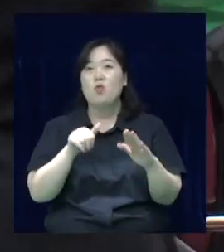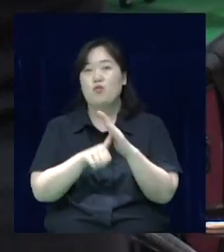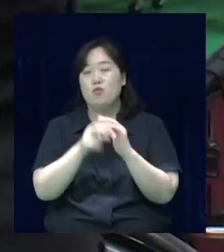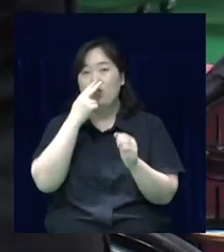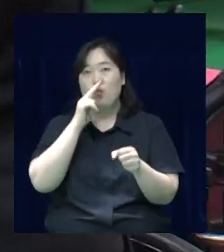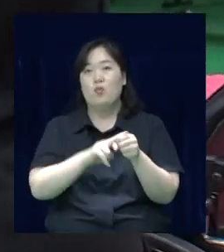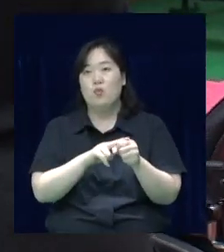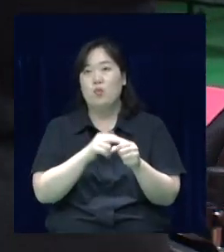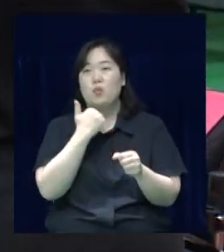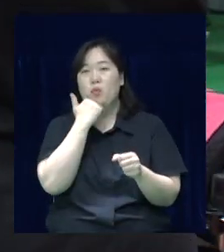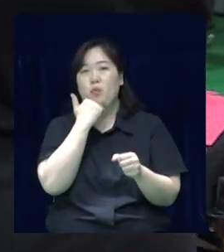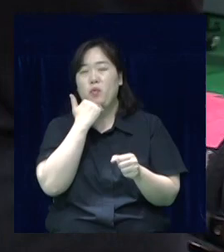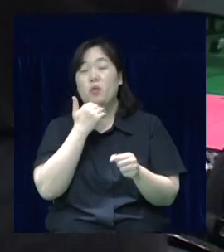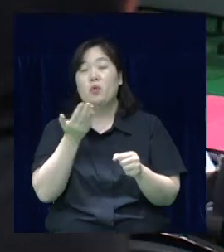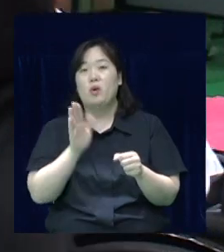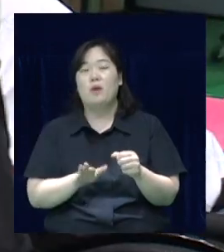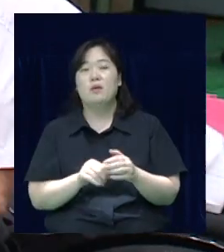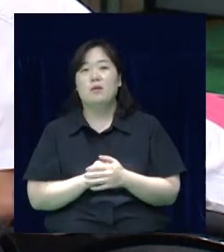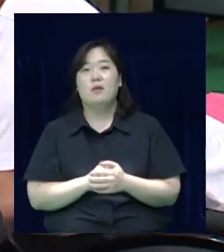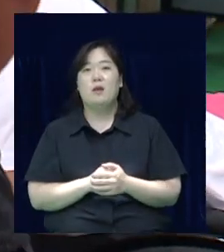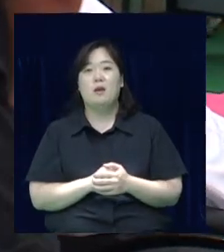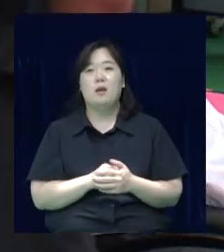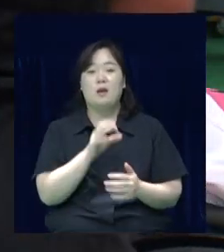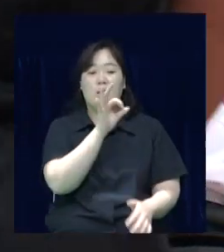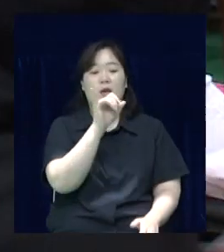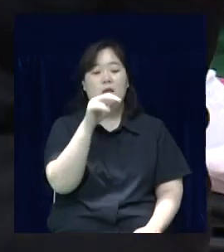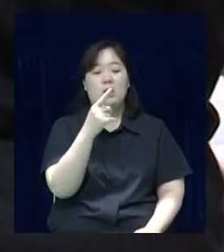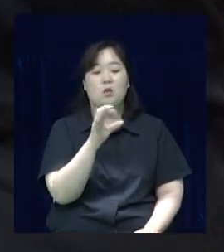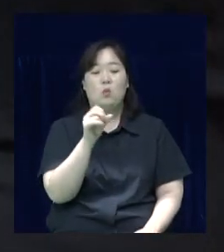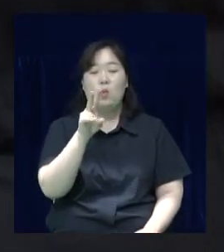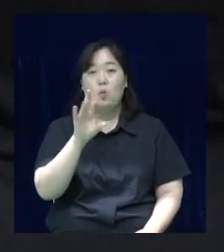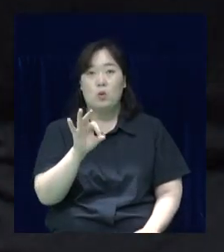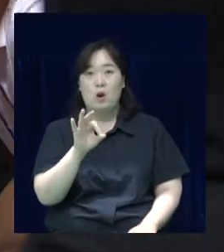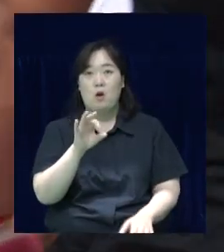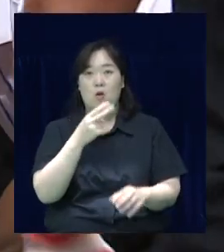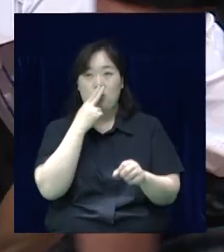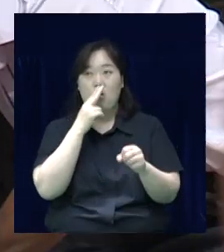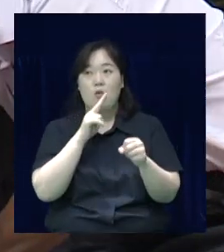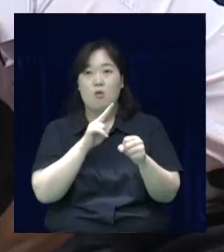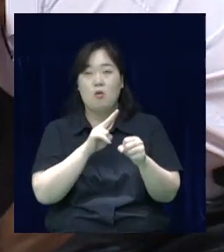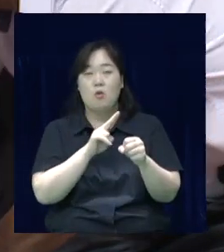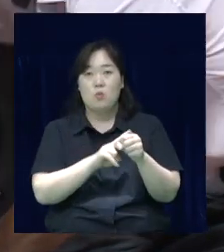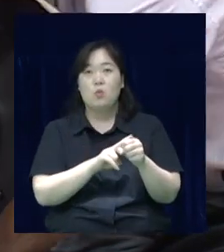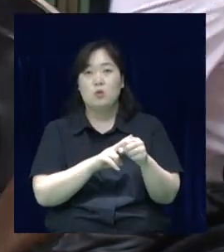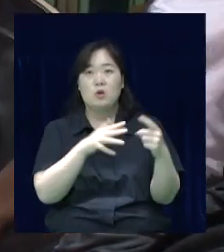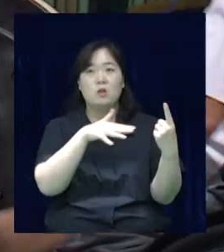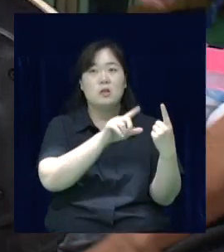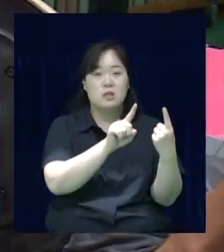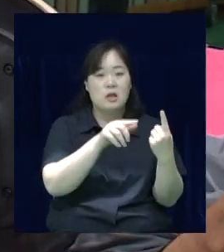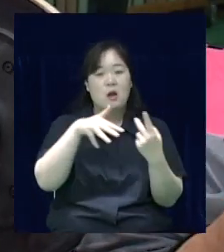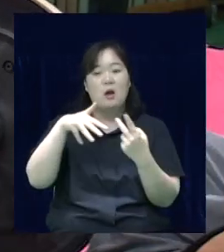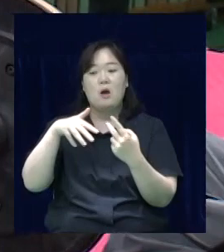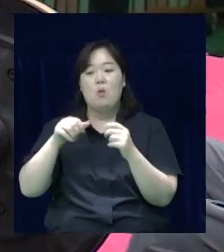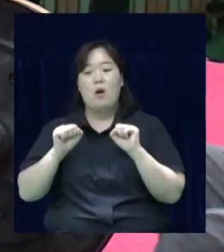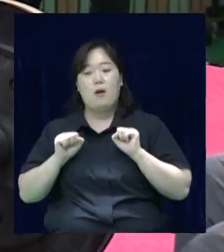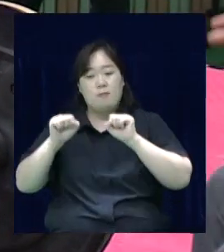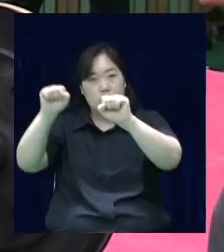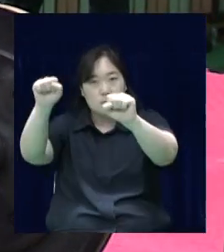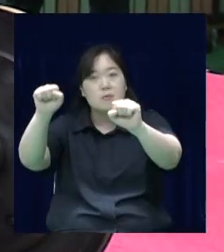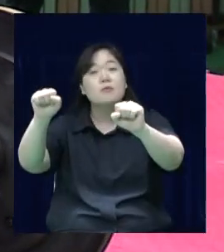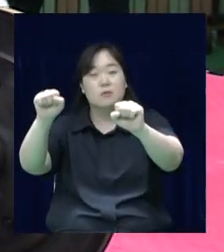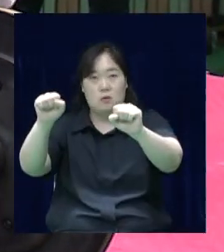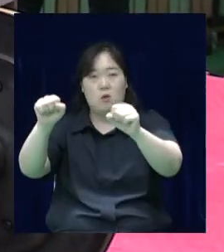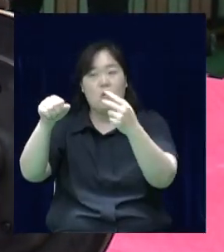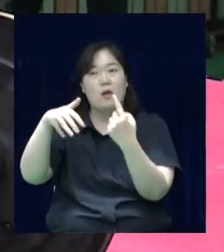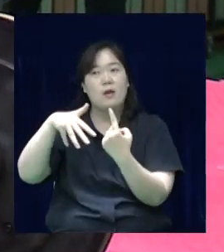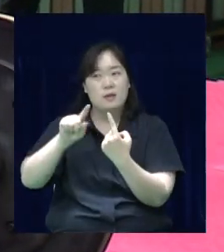이동명 선수는 파워리프팅과 지금 웨이트리프팅 1차 시도에 차이는 두지는 않았습니다. 네, 그래서 이런